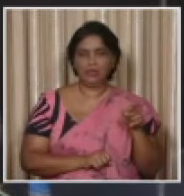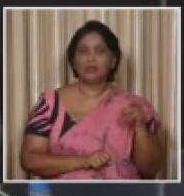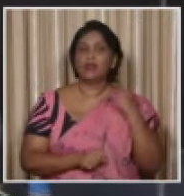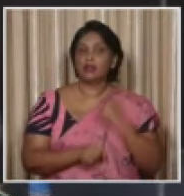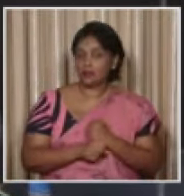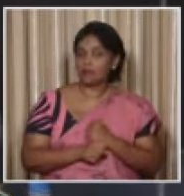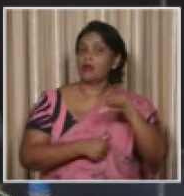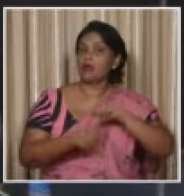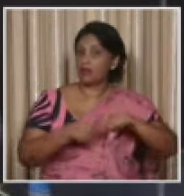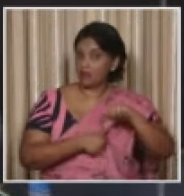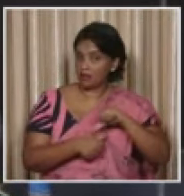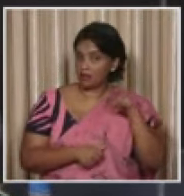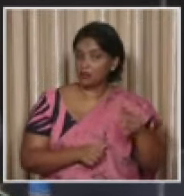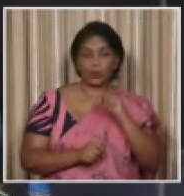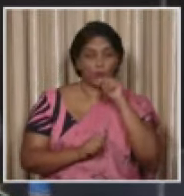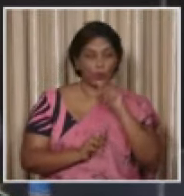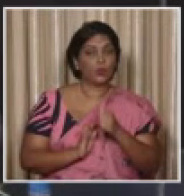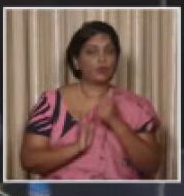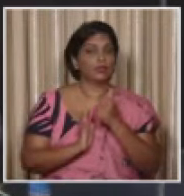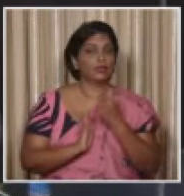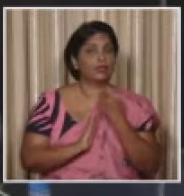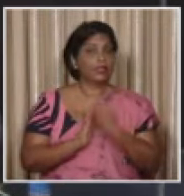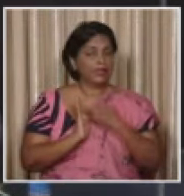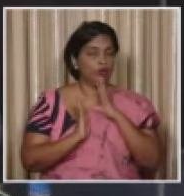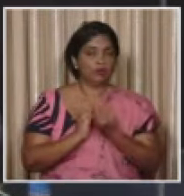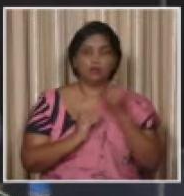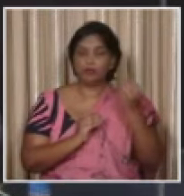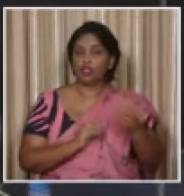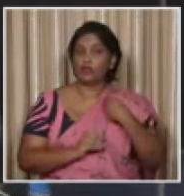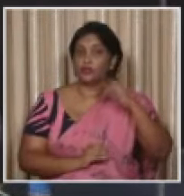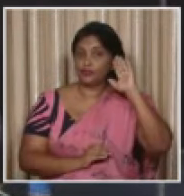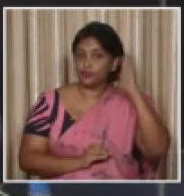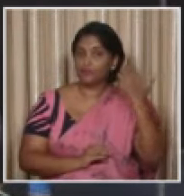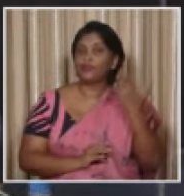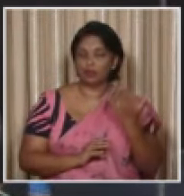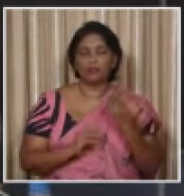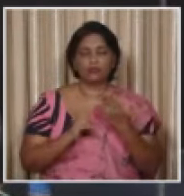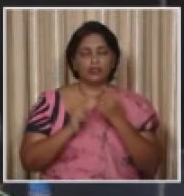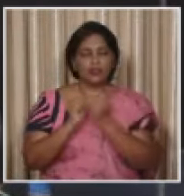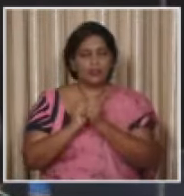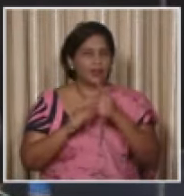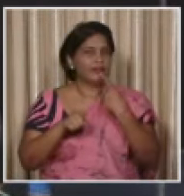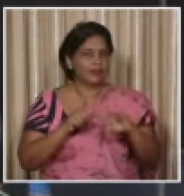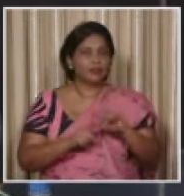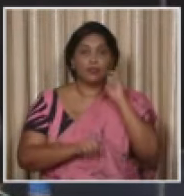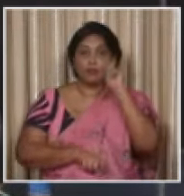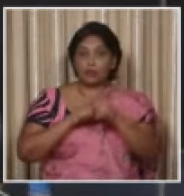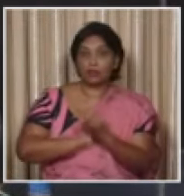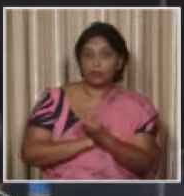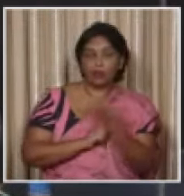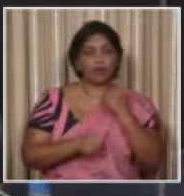රාජ ආයතනවලට නෛතිකව ලබා දී ඇති විශේෂිත බැහැර කිරීම් හැර මහජන මුදල්